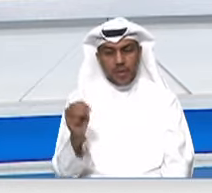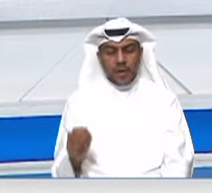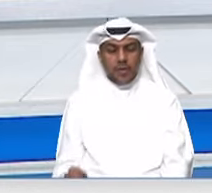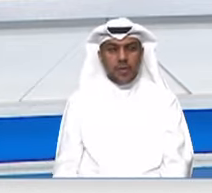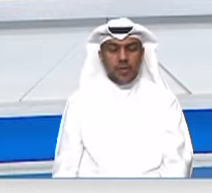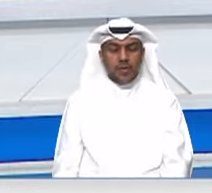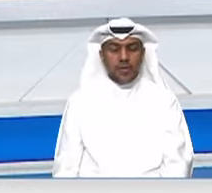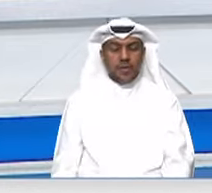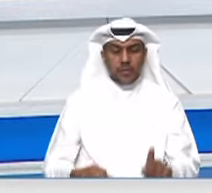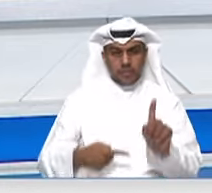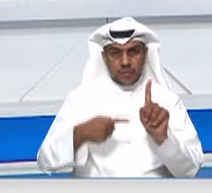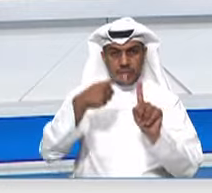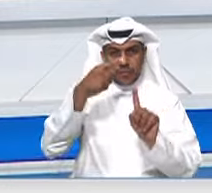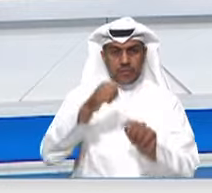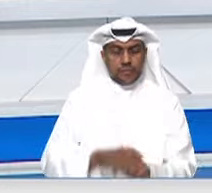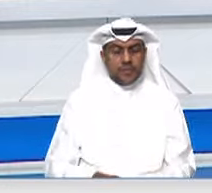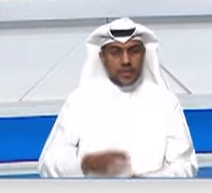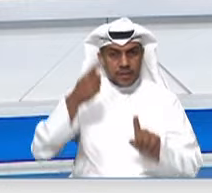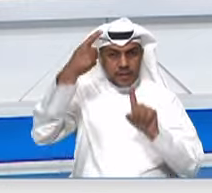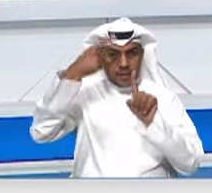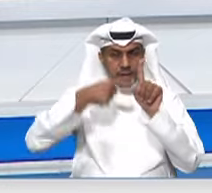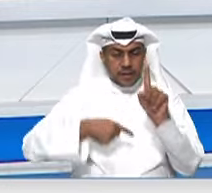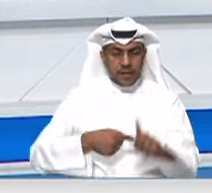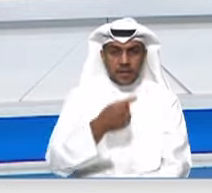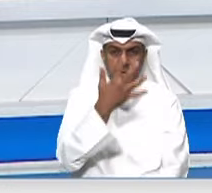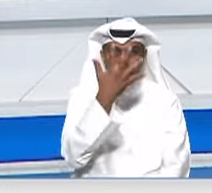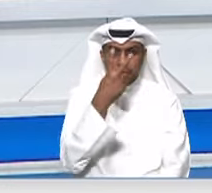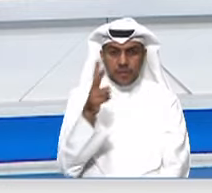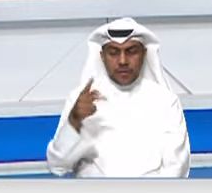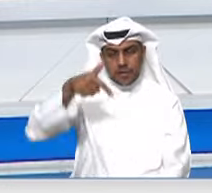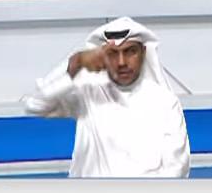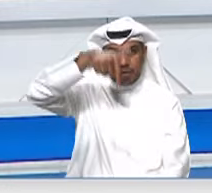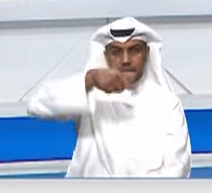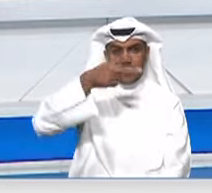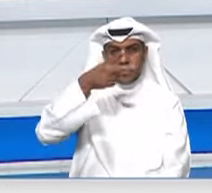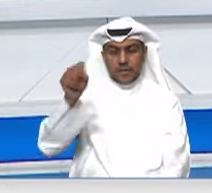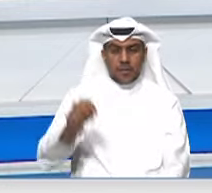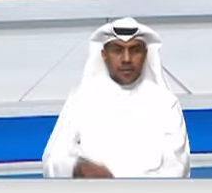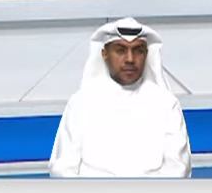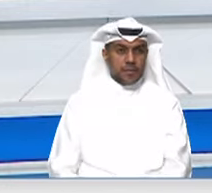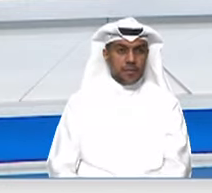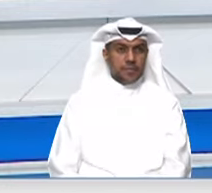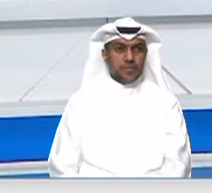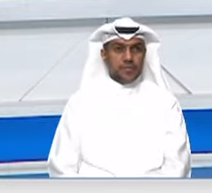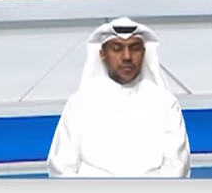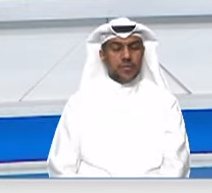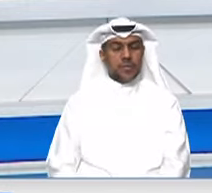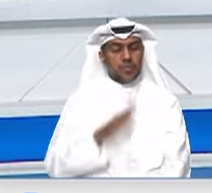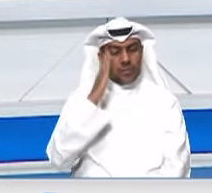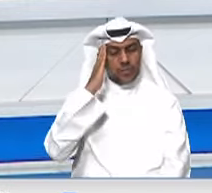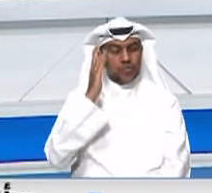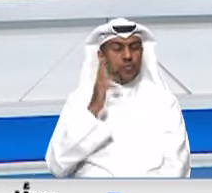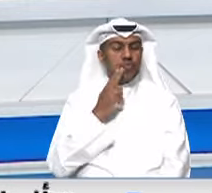العظمى، الصغرى من 25 إلى 26 درجة مئوية. أعزائي المشاهدين، أشكركم على حسن المتابعة.